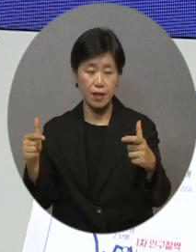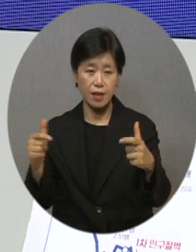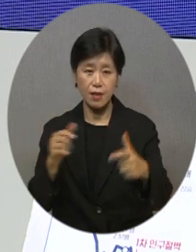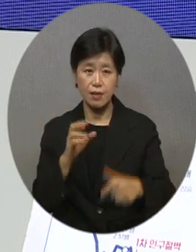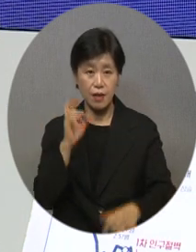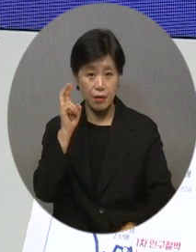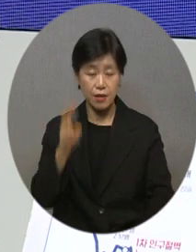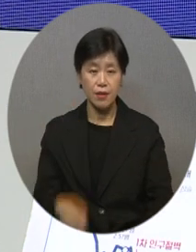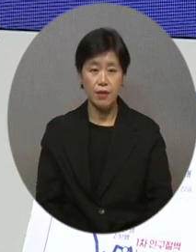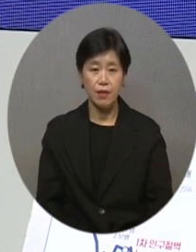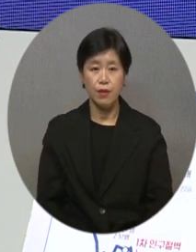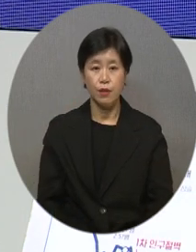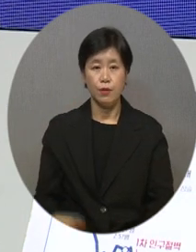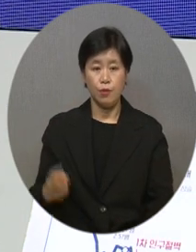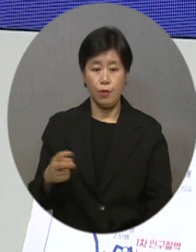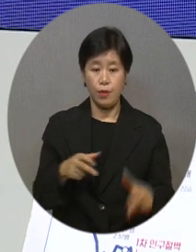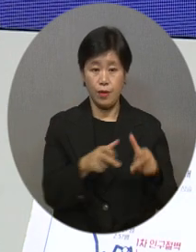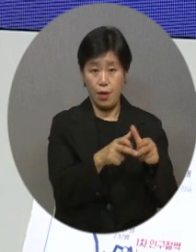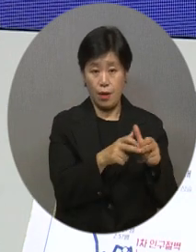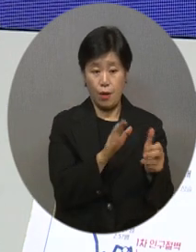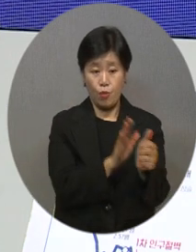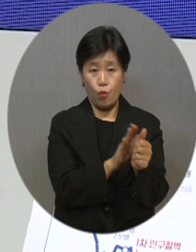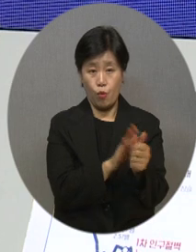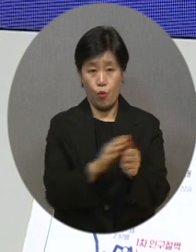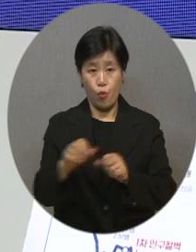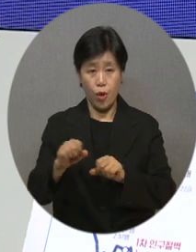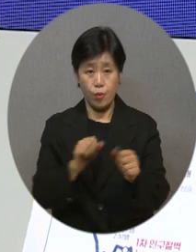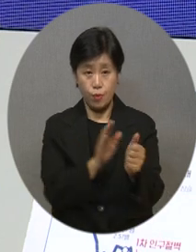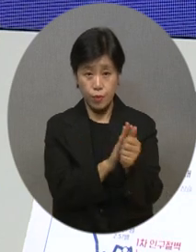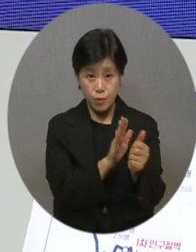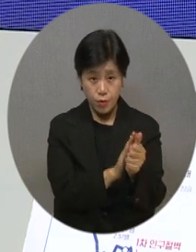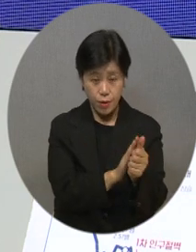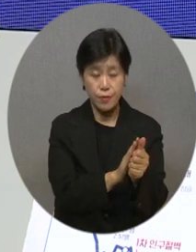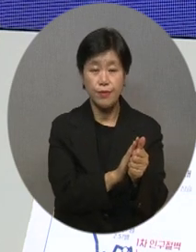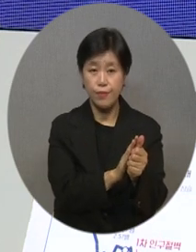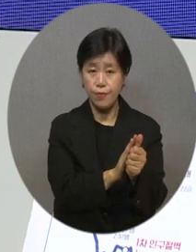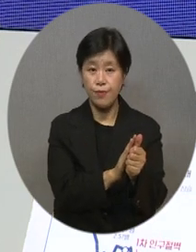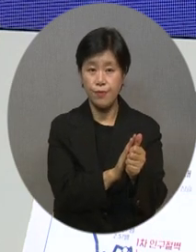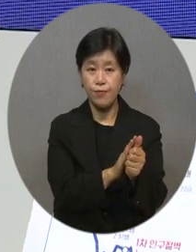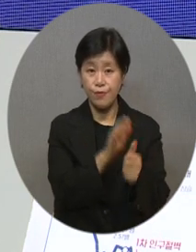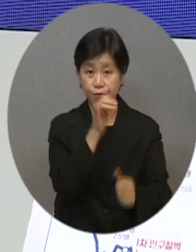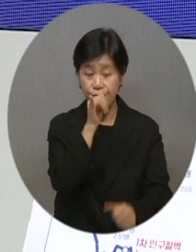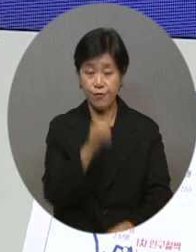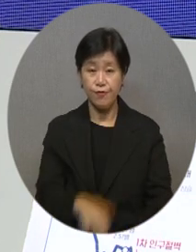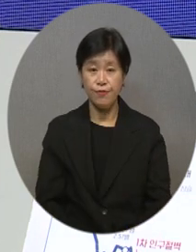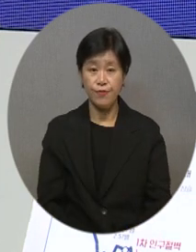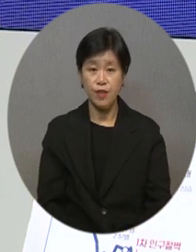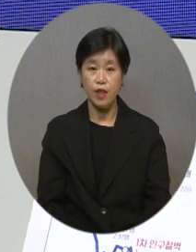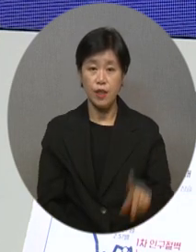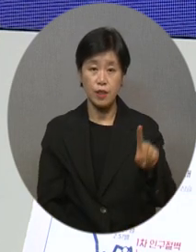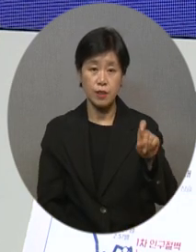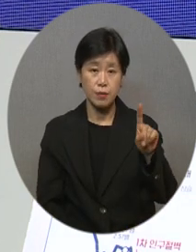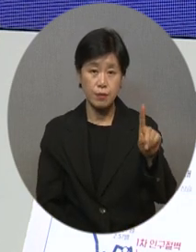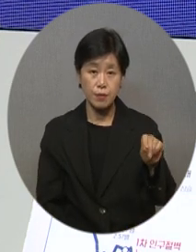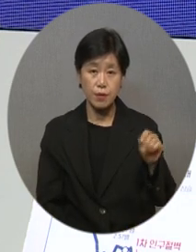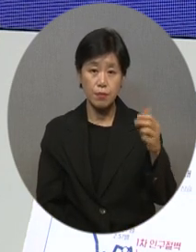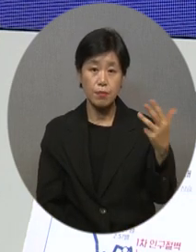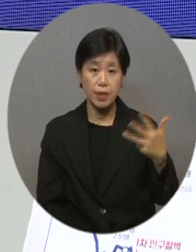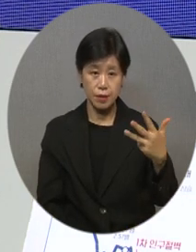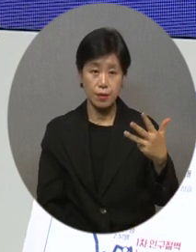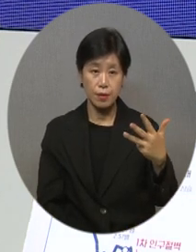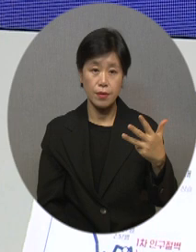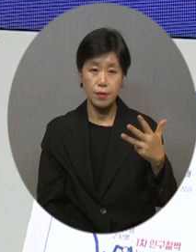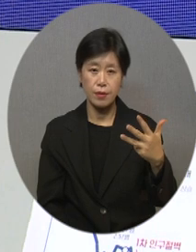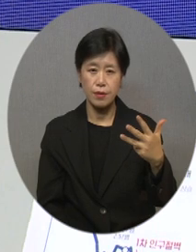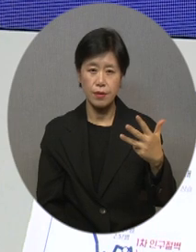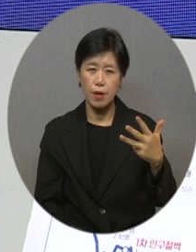활동지원 예산 있잖아요. 우리 많은 분들이 큰 도움을 받고 계신데 이게 11만 8천 개의 이렇게 8천